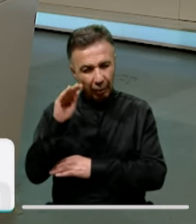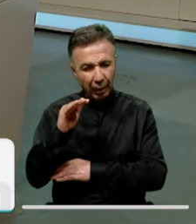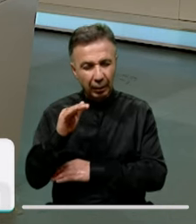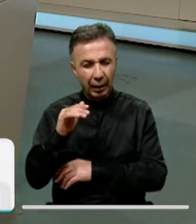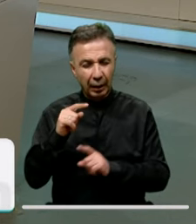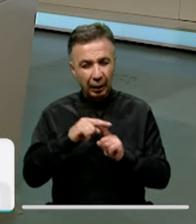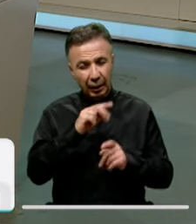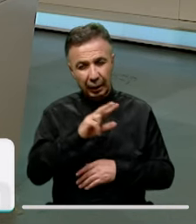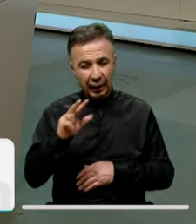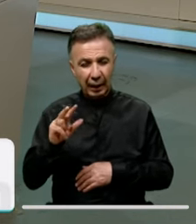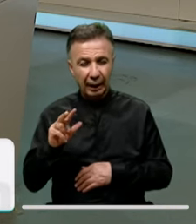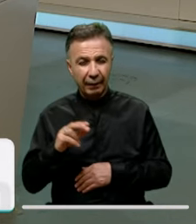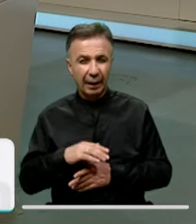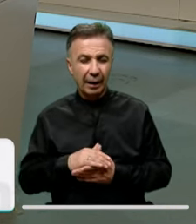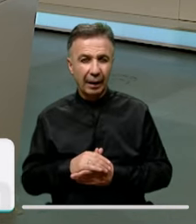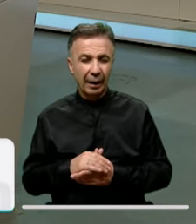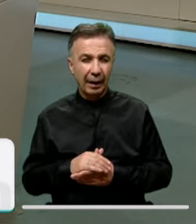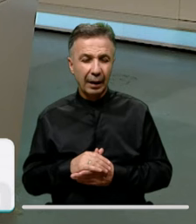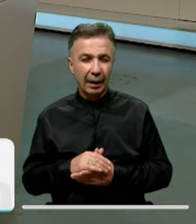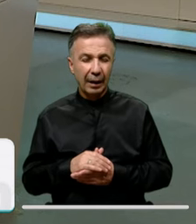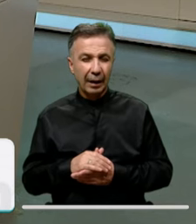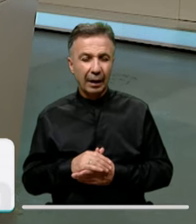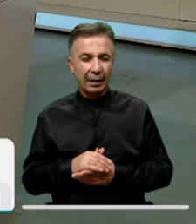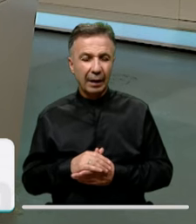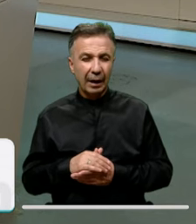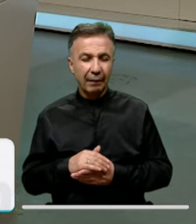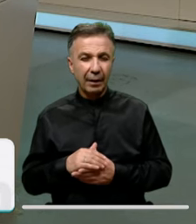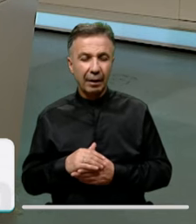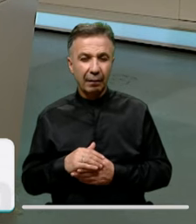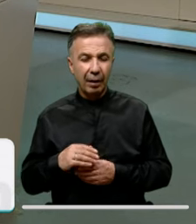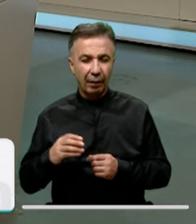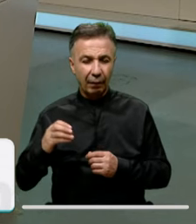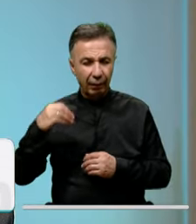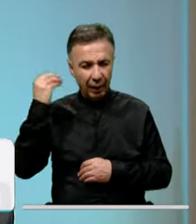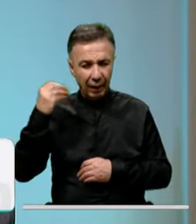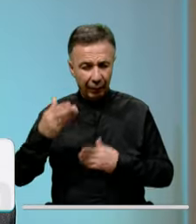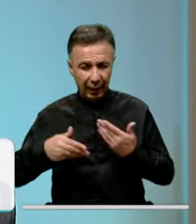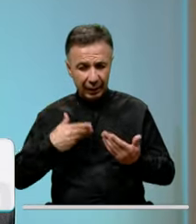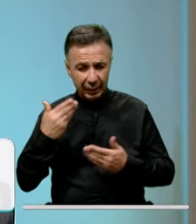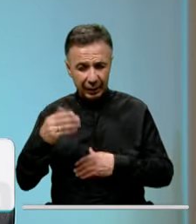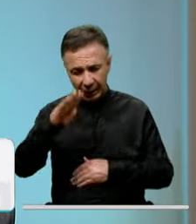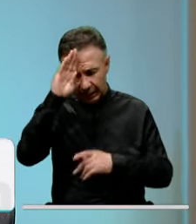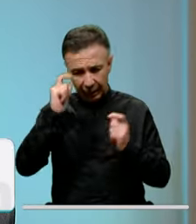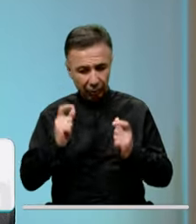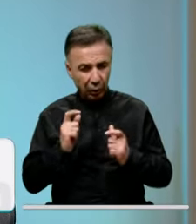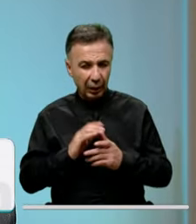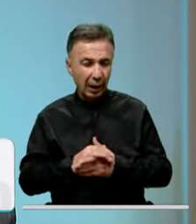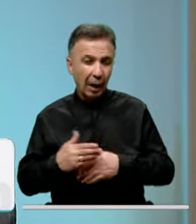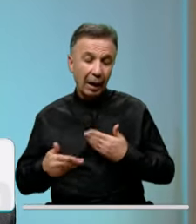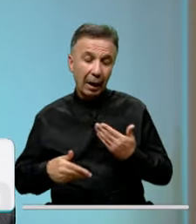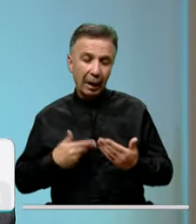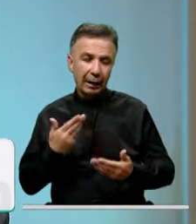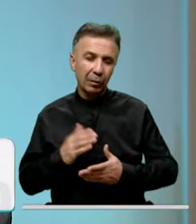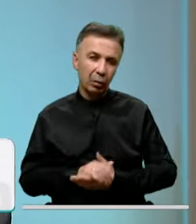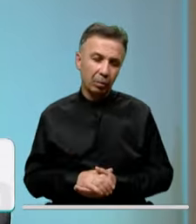teravih vaazında hayat hakkı ve onun dokunulmazlığı konusunu anlatıyordum İstanbul'da. Cerrahpaşa'da, Hekimoğlu Ali